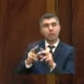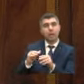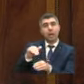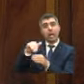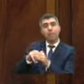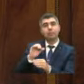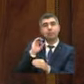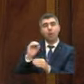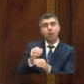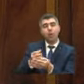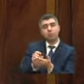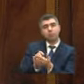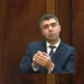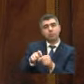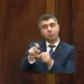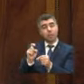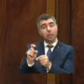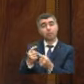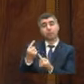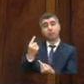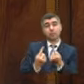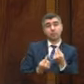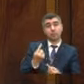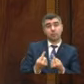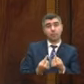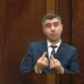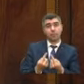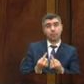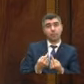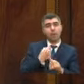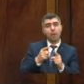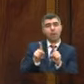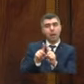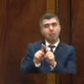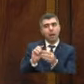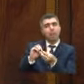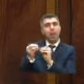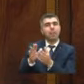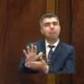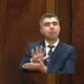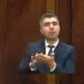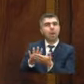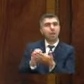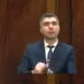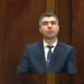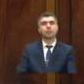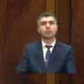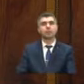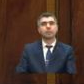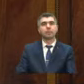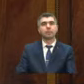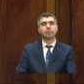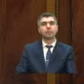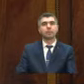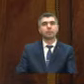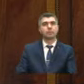منها ولا اشنو؟ دابا كاين واحد شويه ديال الارتباك في هذه الامور. كان نعم